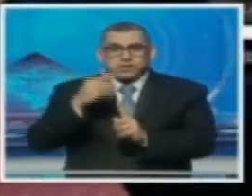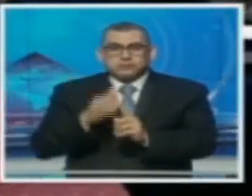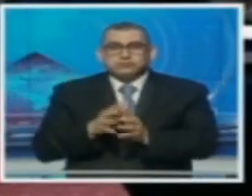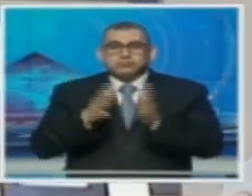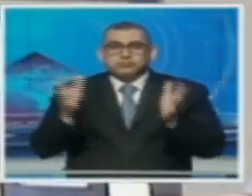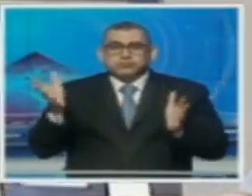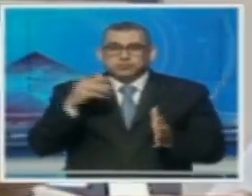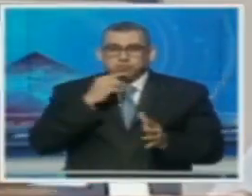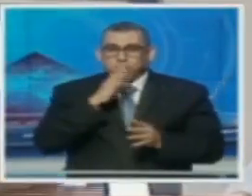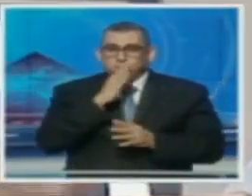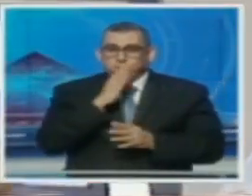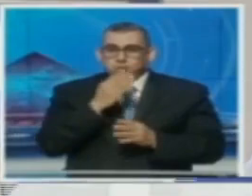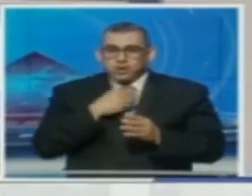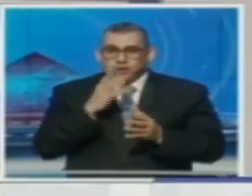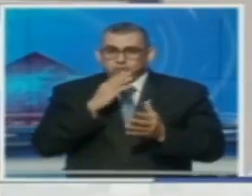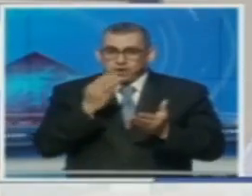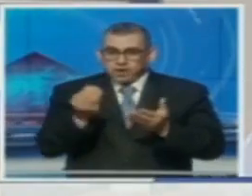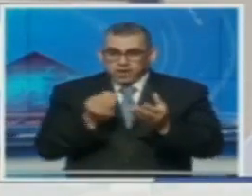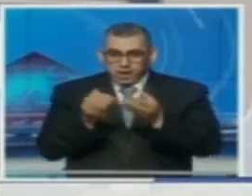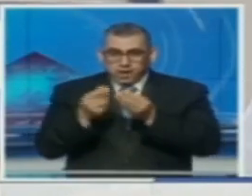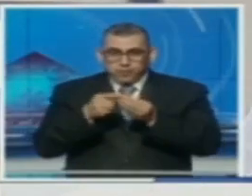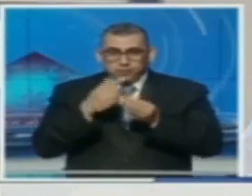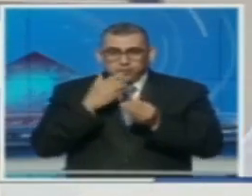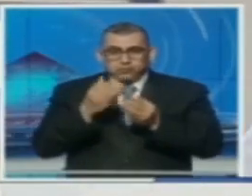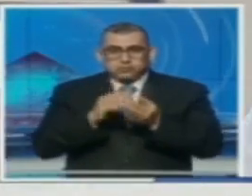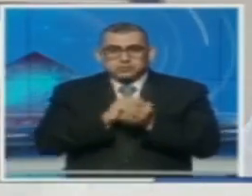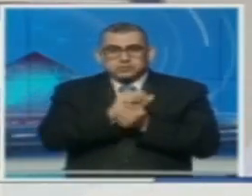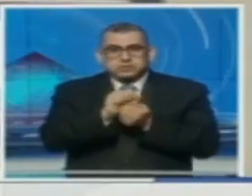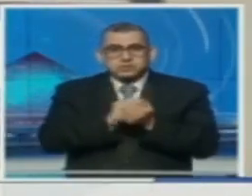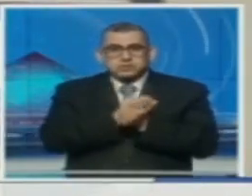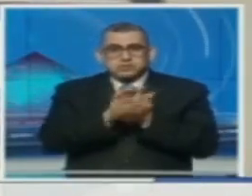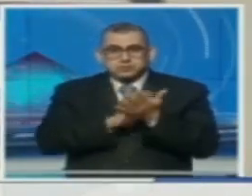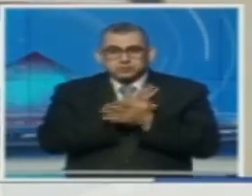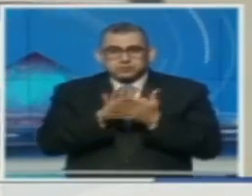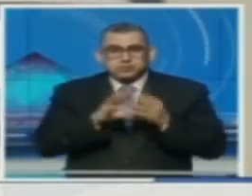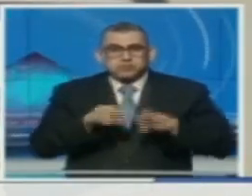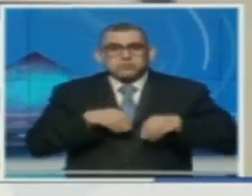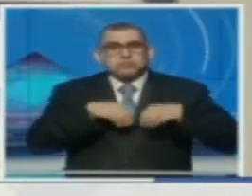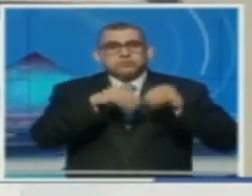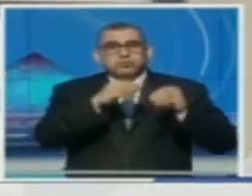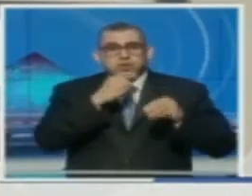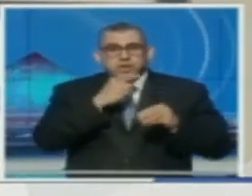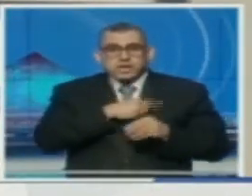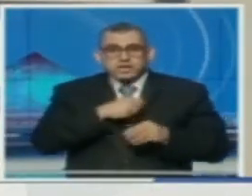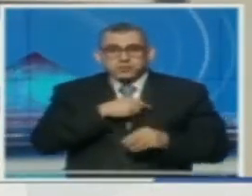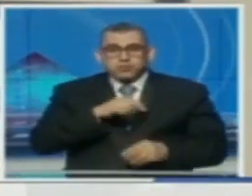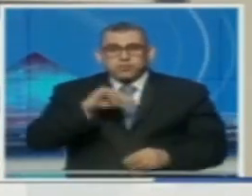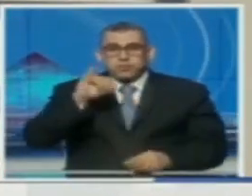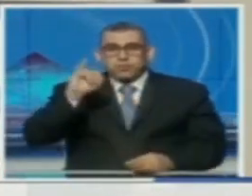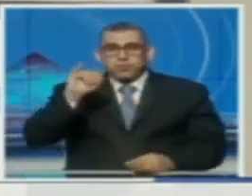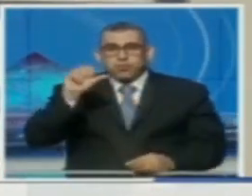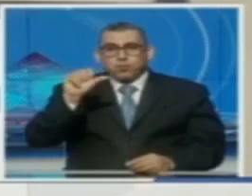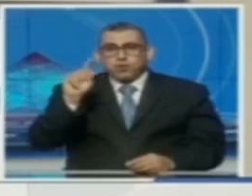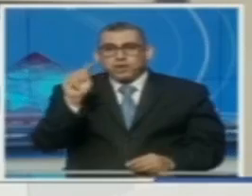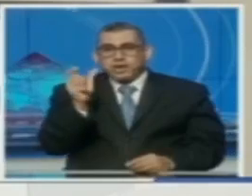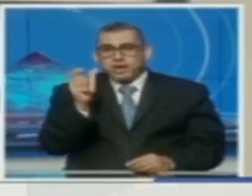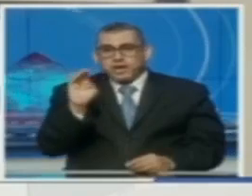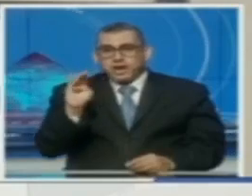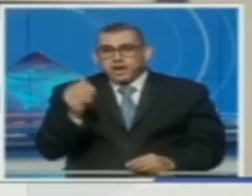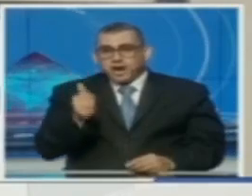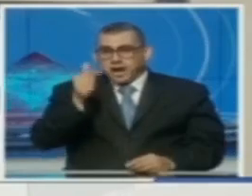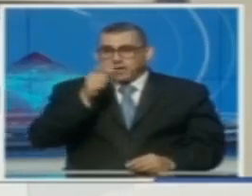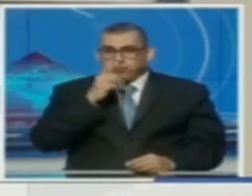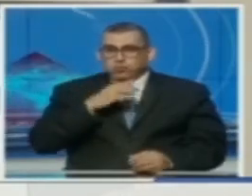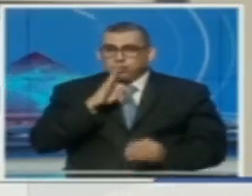من الاوراق ان انا ممكن استخدمها واطحنها وابيعها مطحون مورينجا خاص بتداول الانسان، بالاضافة